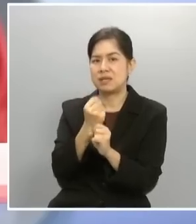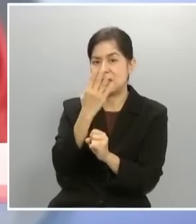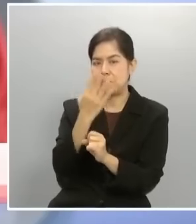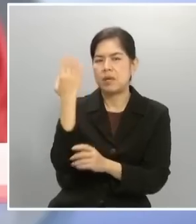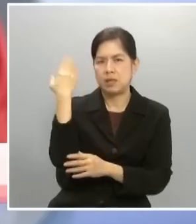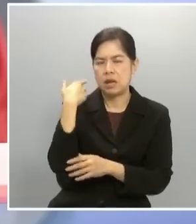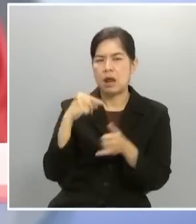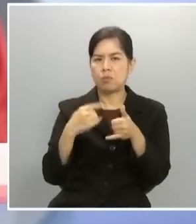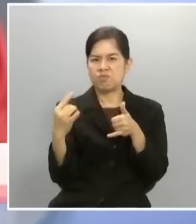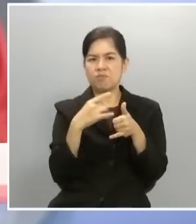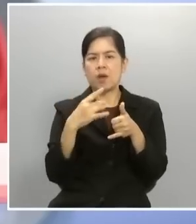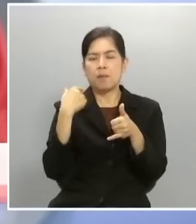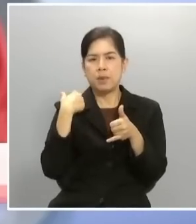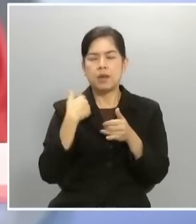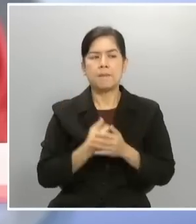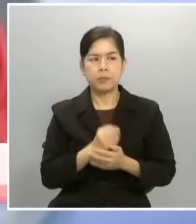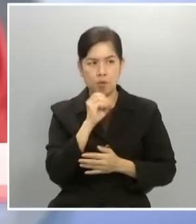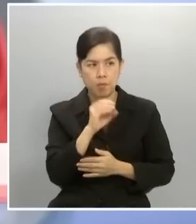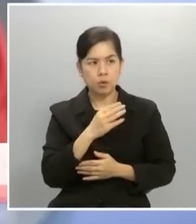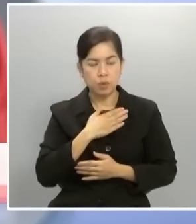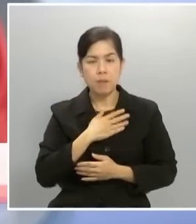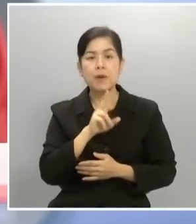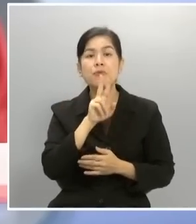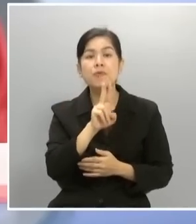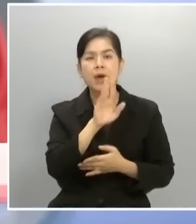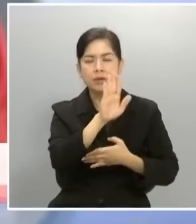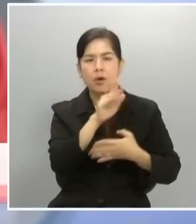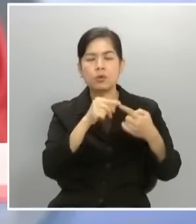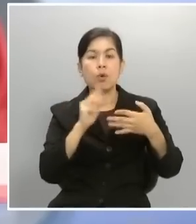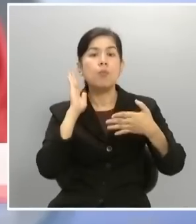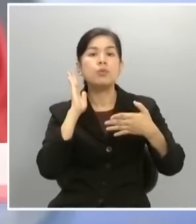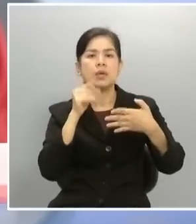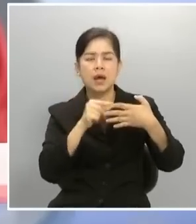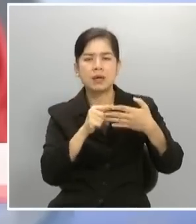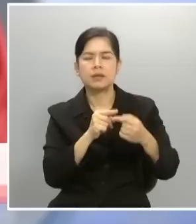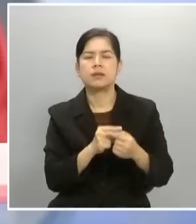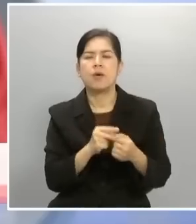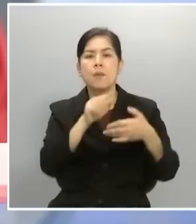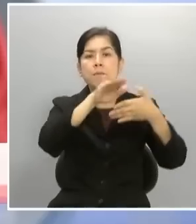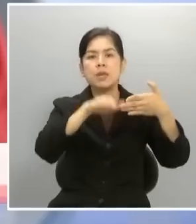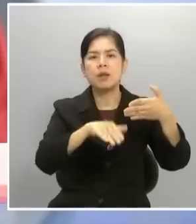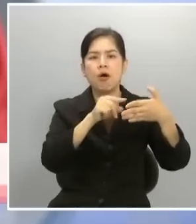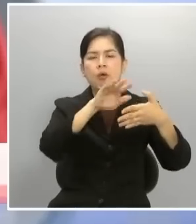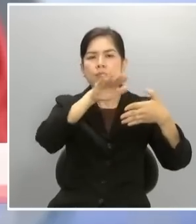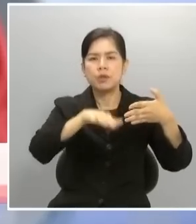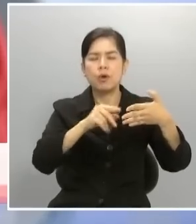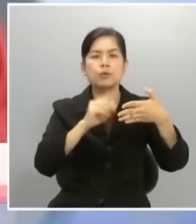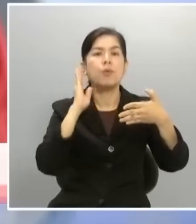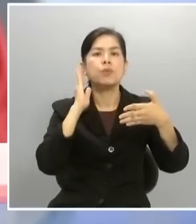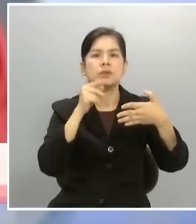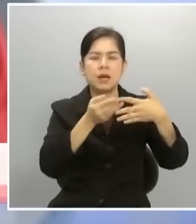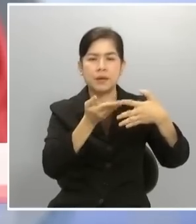เธอเคยคบหากับหนึ่งในกลุ่ม 4คนนี้ผมขออนุญาตเอ่ยชื่อนะฮะเพราะว่ามันเป็นข่าวไปแล้วก็คือ